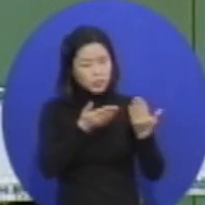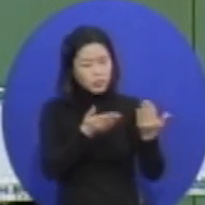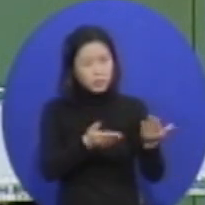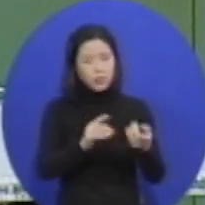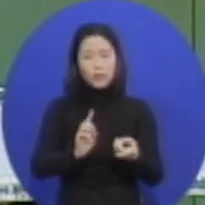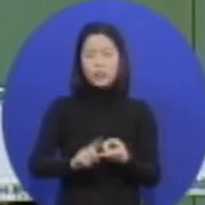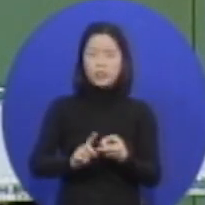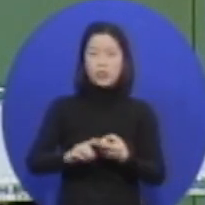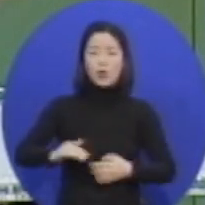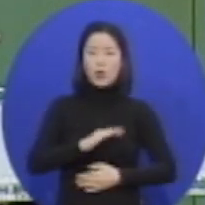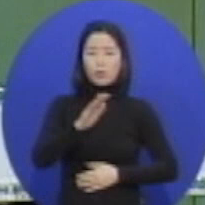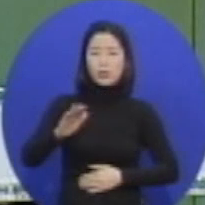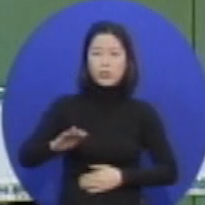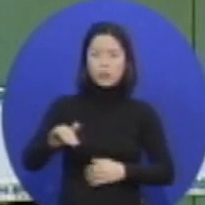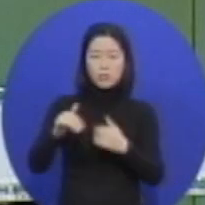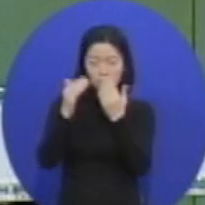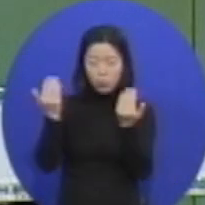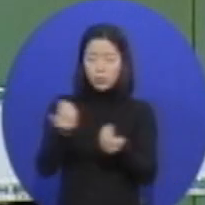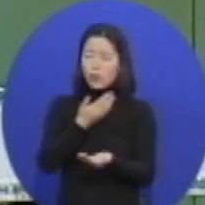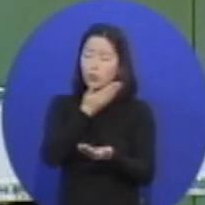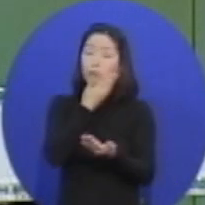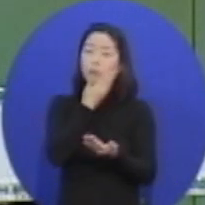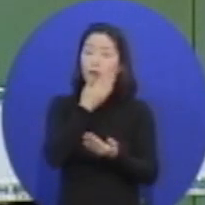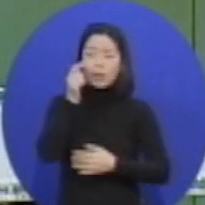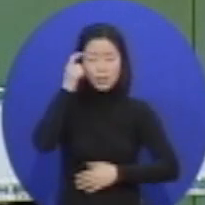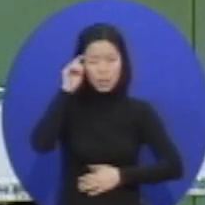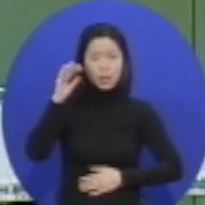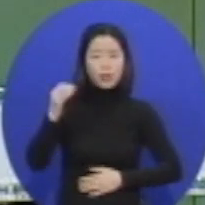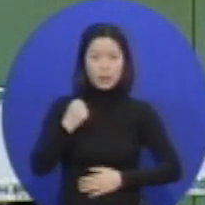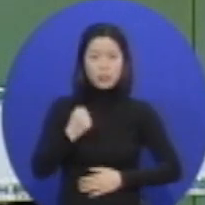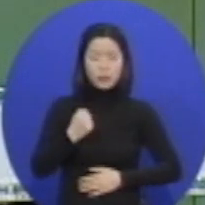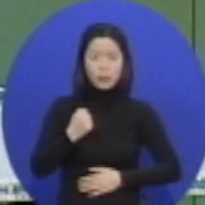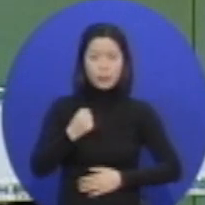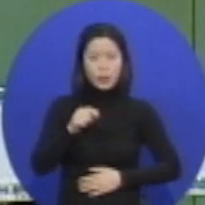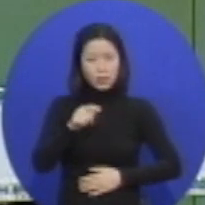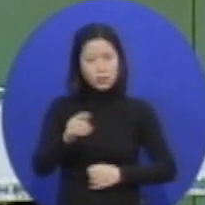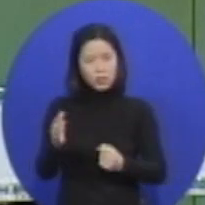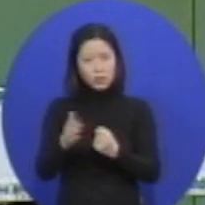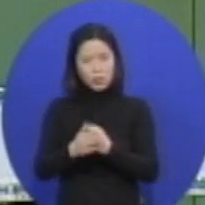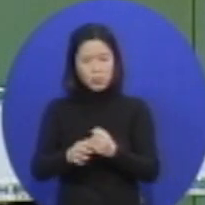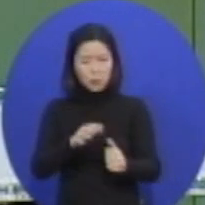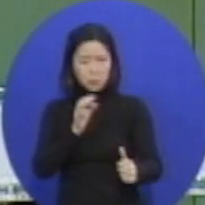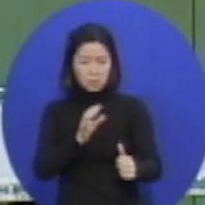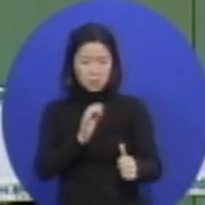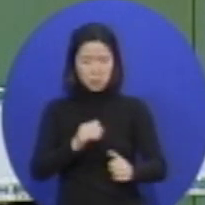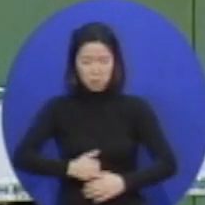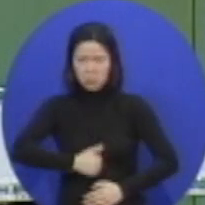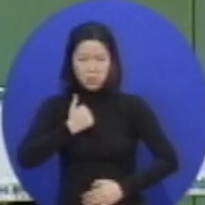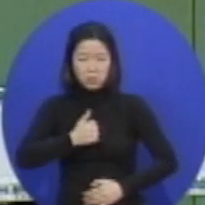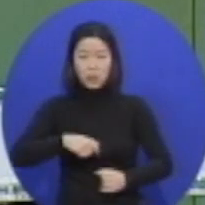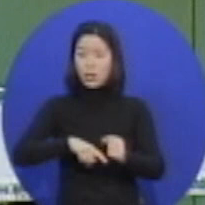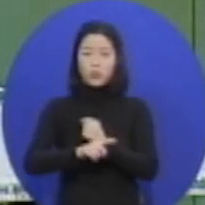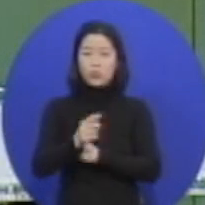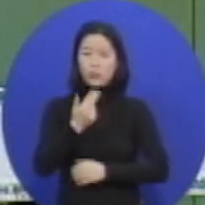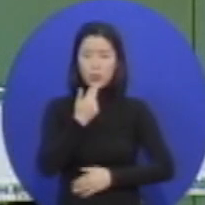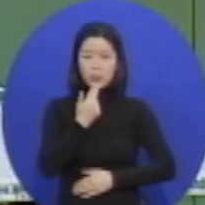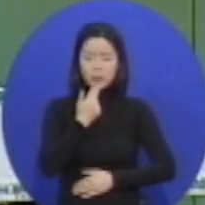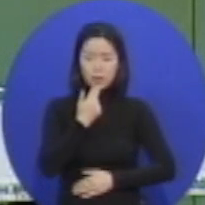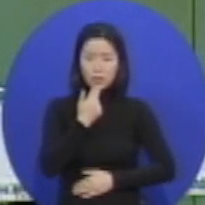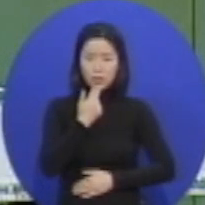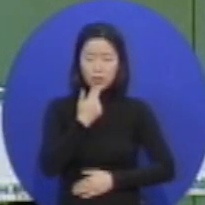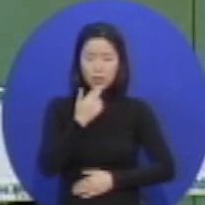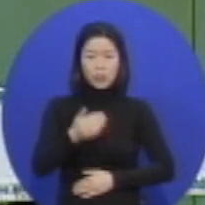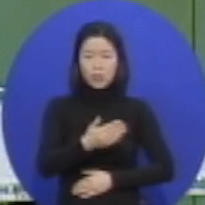우리는 다 귀하게 여깁니다 그것때문에 비난하거나 화낼 일이 아니죠 여러분